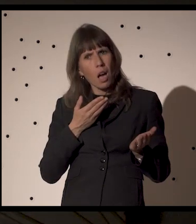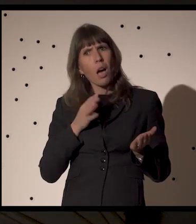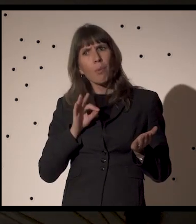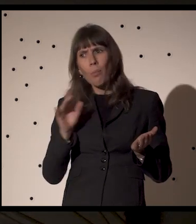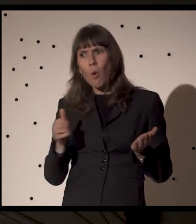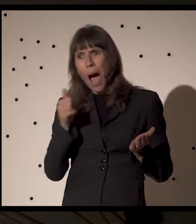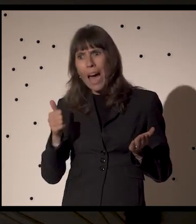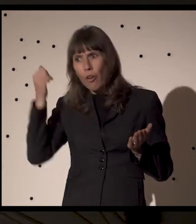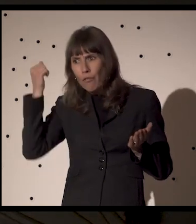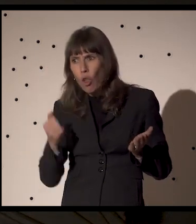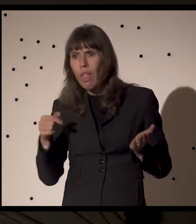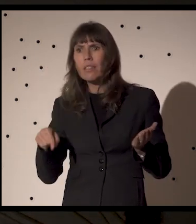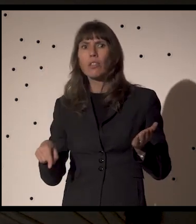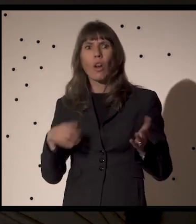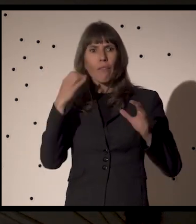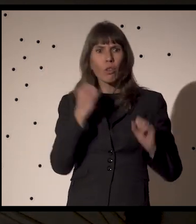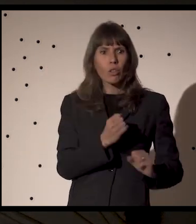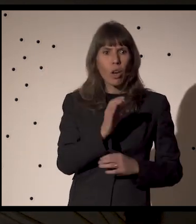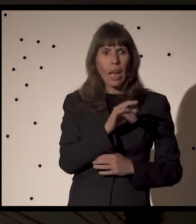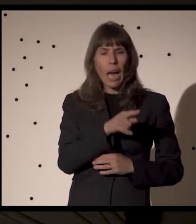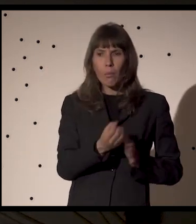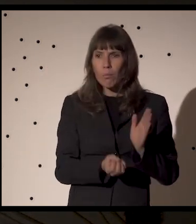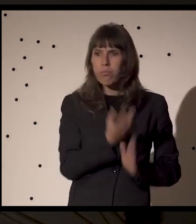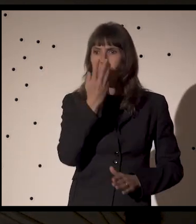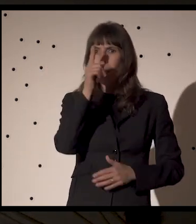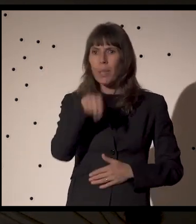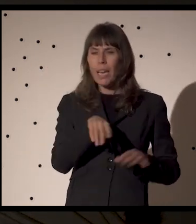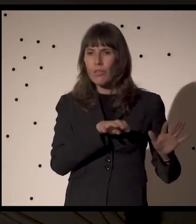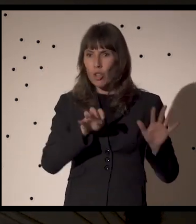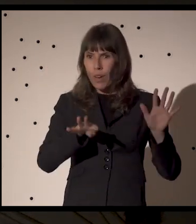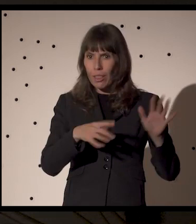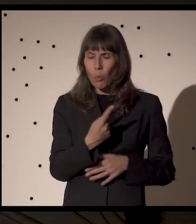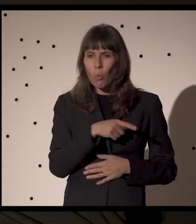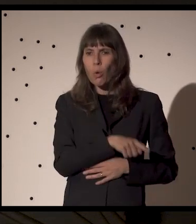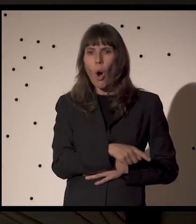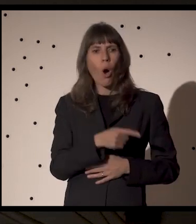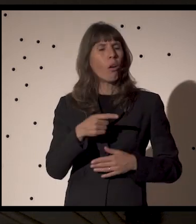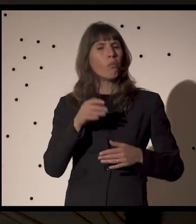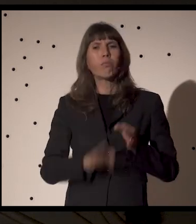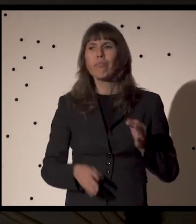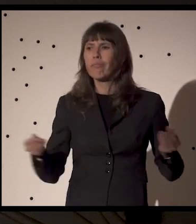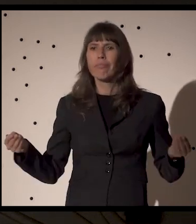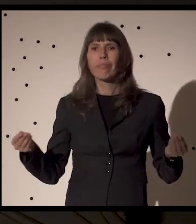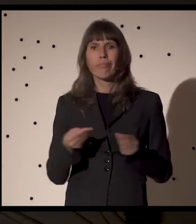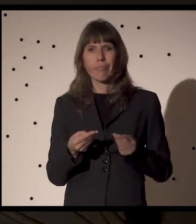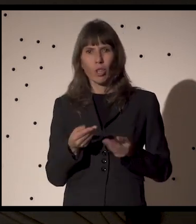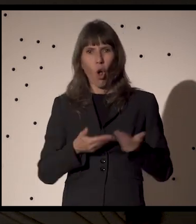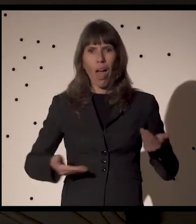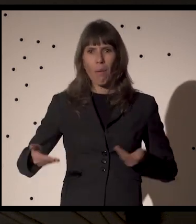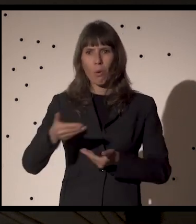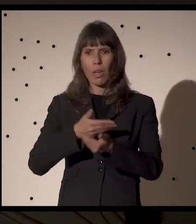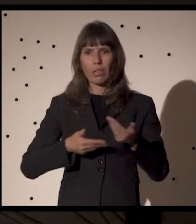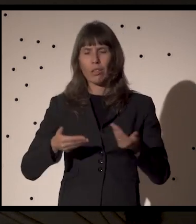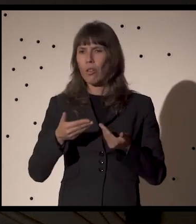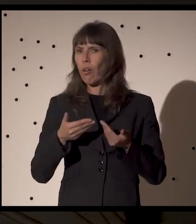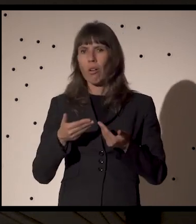è stata fondata istituita la fondazione Cariplo cioè nel 1991 è stato un amore a prima vista e da allora non